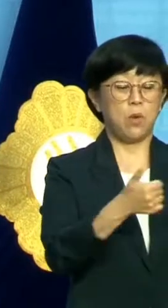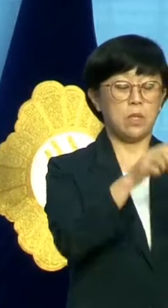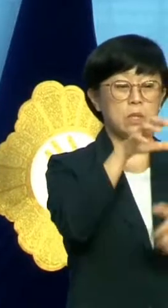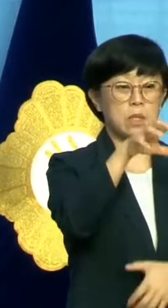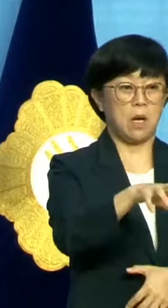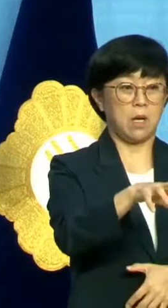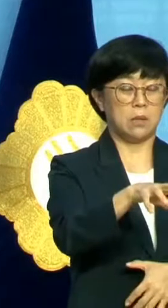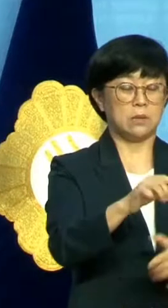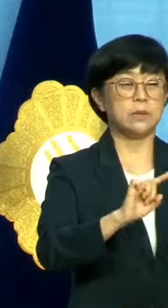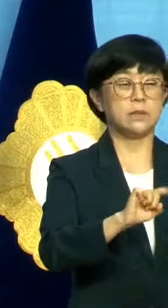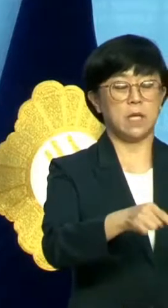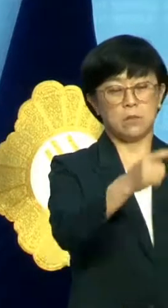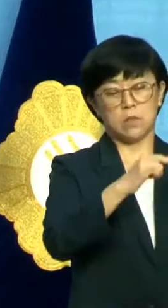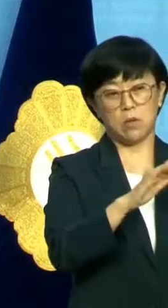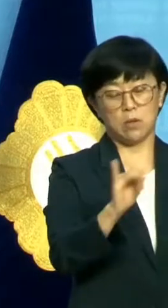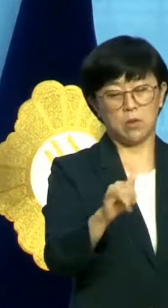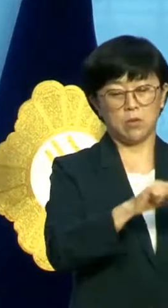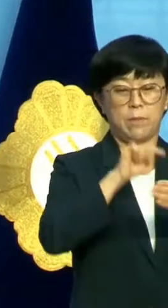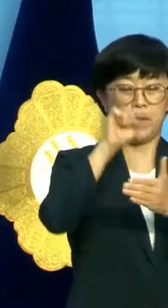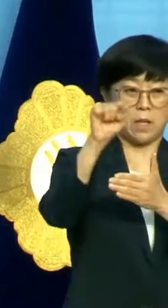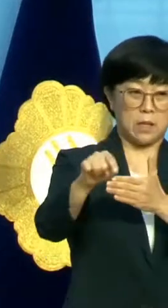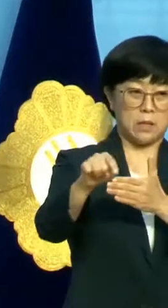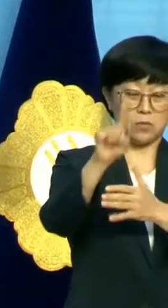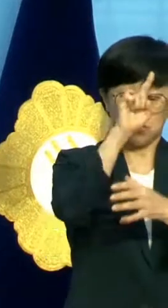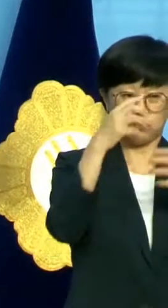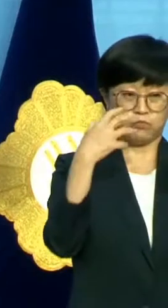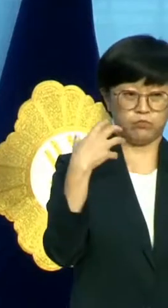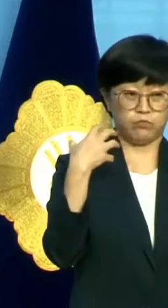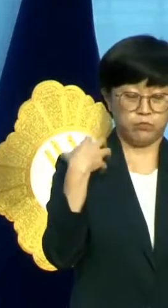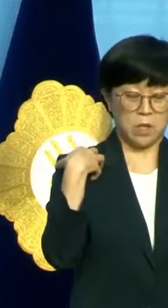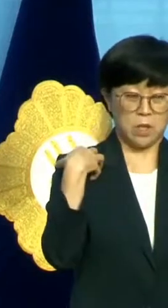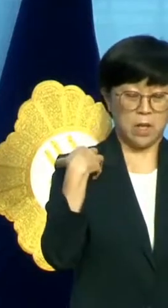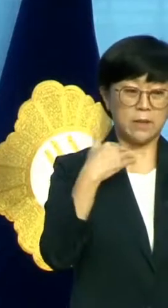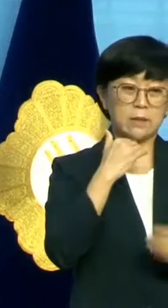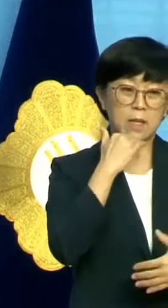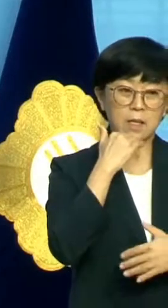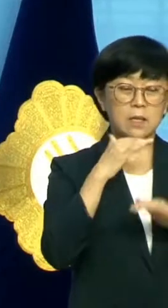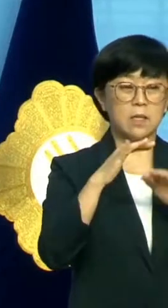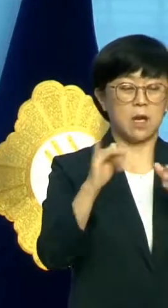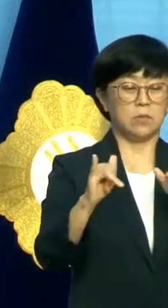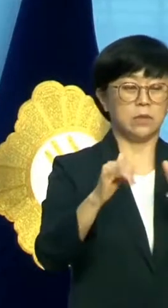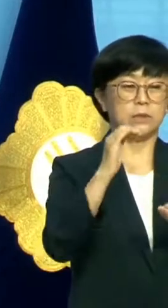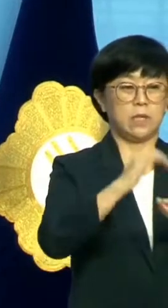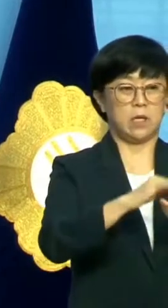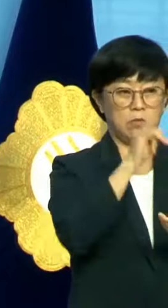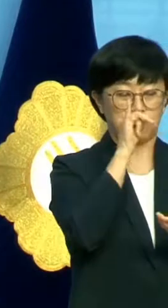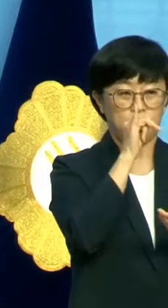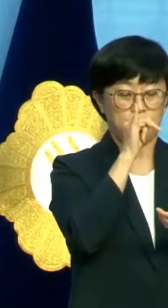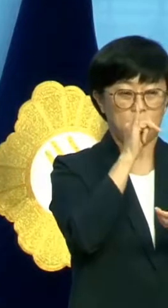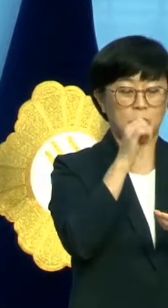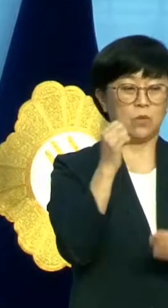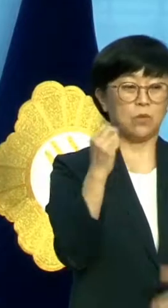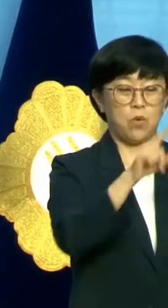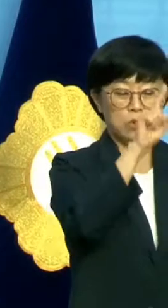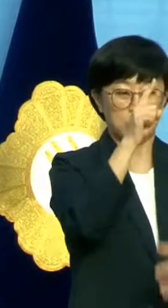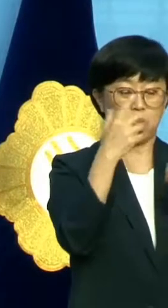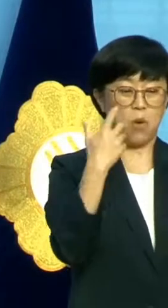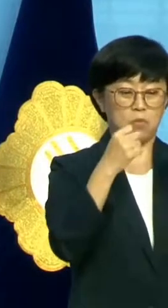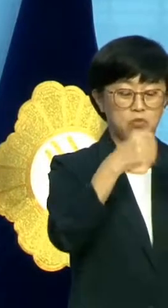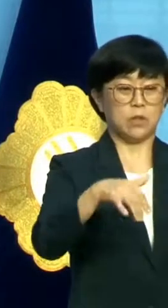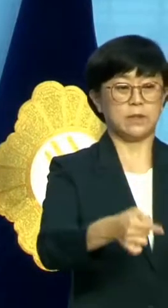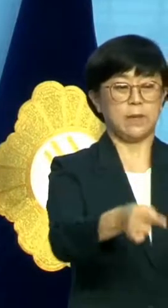3석 인원과 회장 밖에서 정부가 대기 인원을 제한하고 있습니다 더군다나 정부측